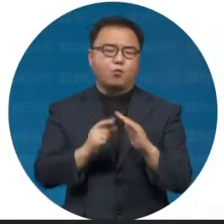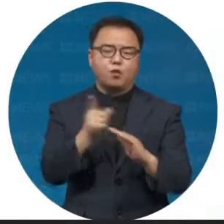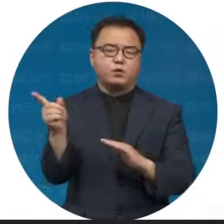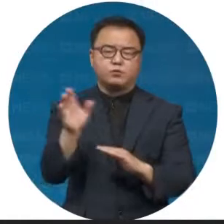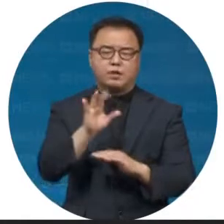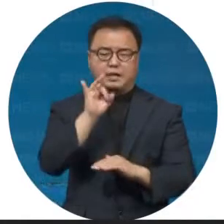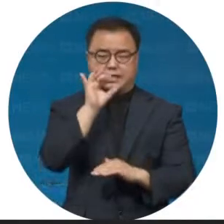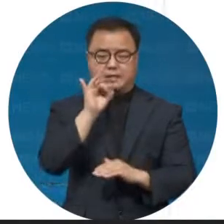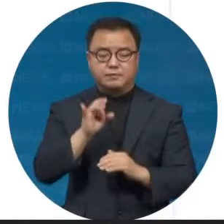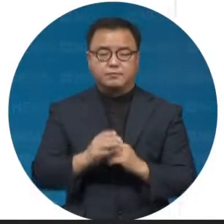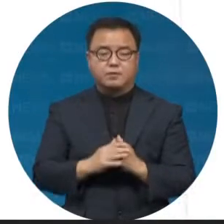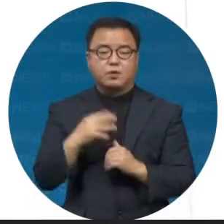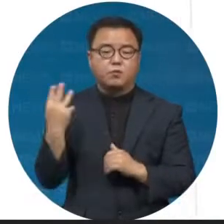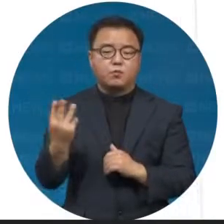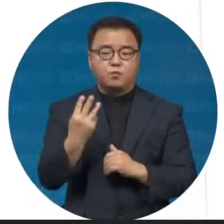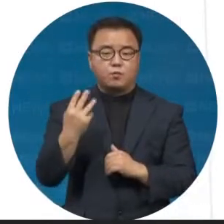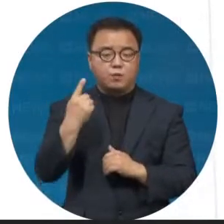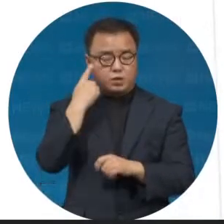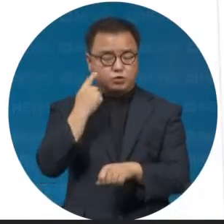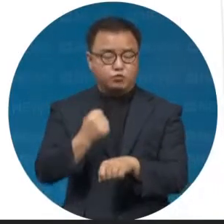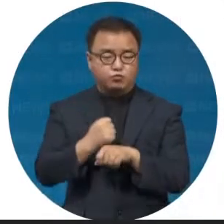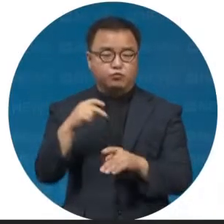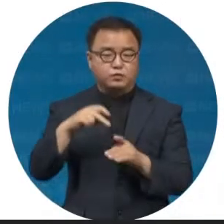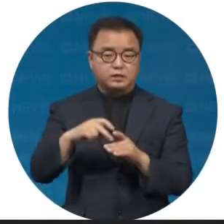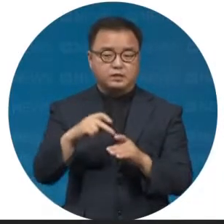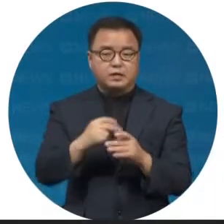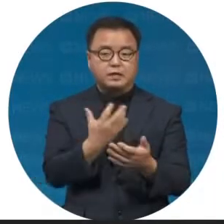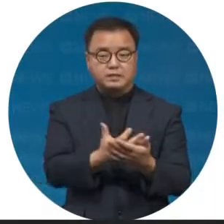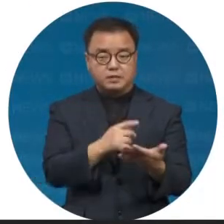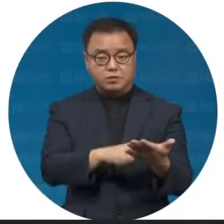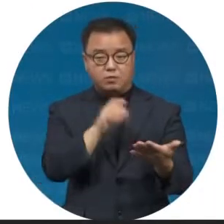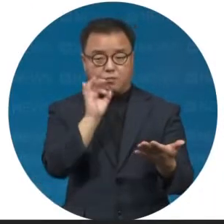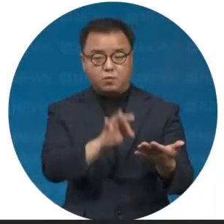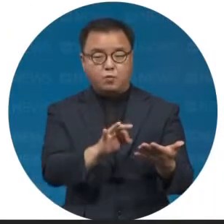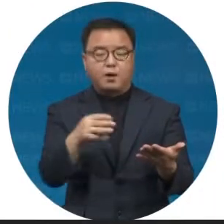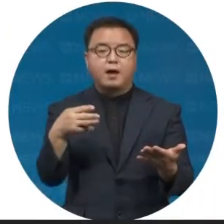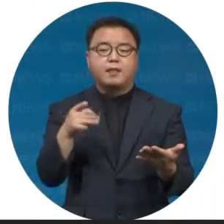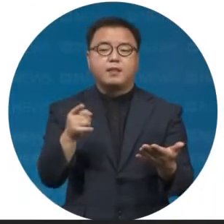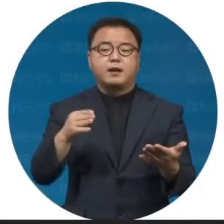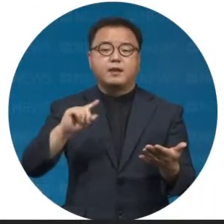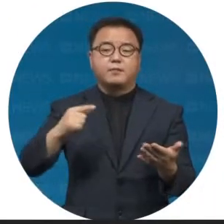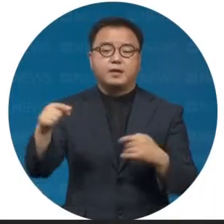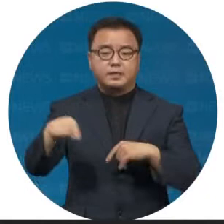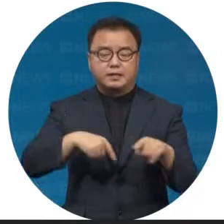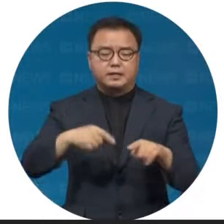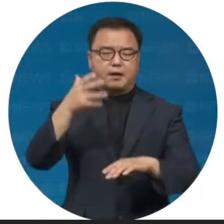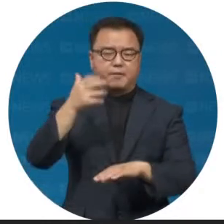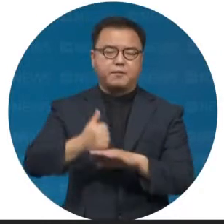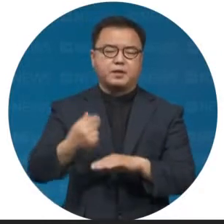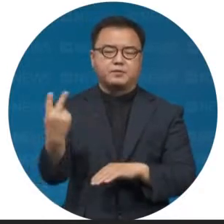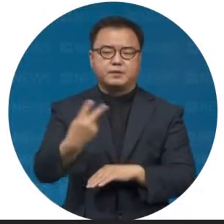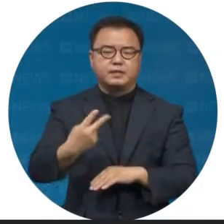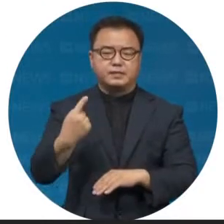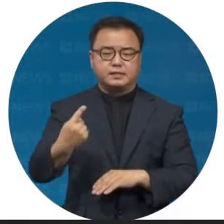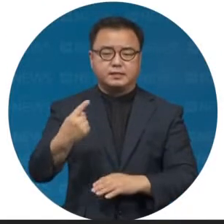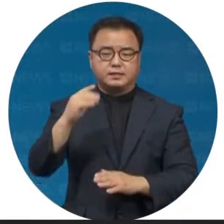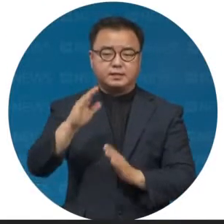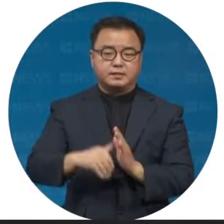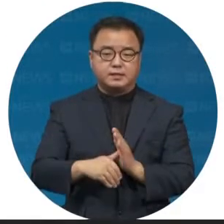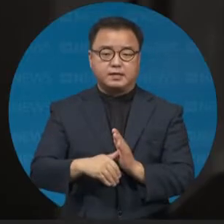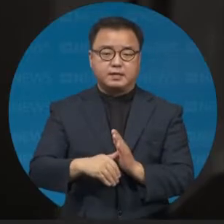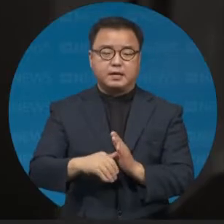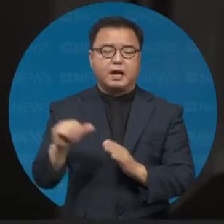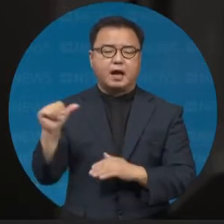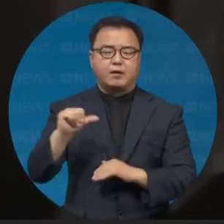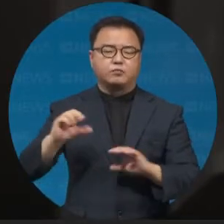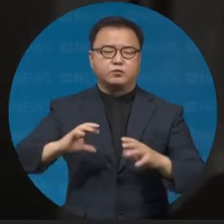워싱턴에 있는 싱크탱크인 글로벌 디벨롭먼트의 자료에 따르면 탈레반이 통치한 마지막 해인 2001년에 아프간에서 초등학교에